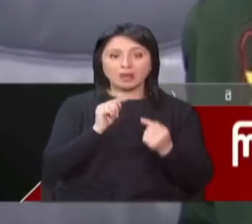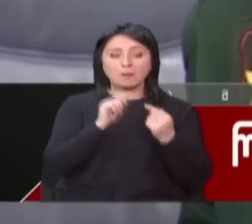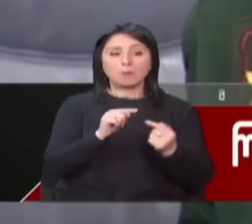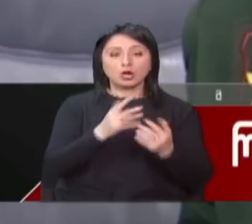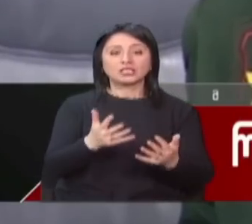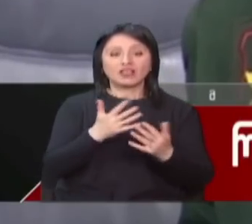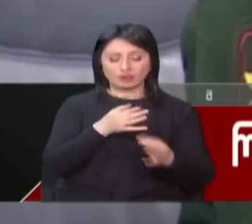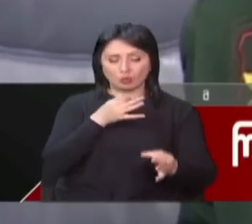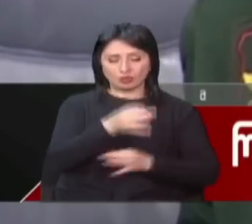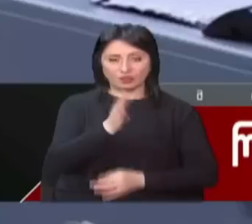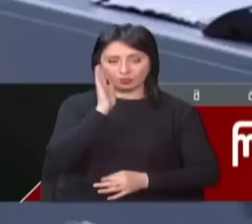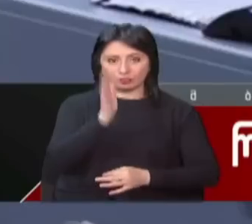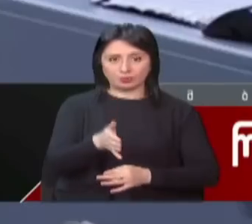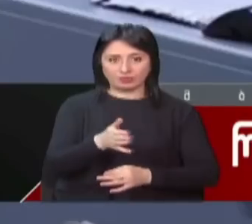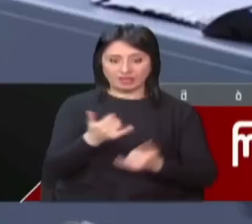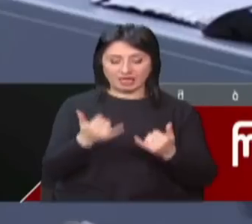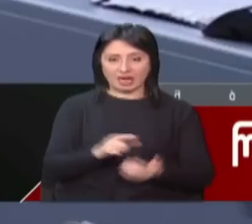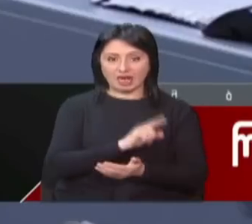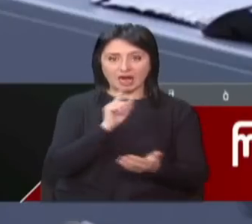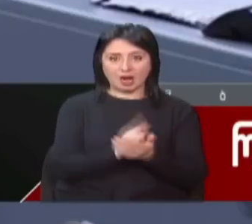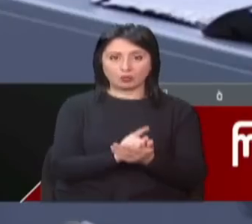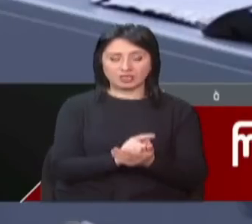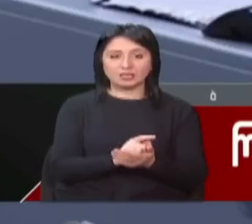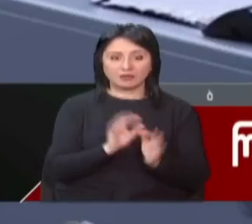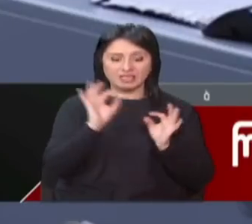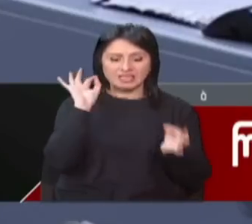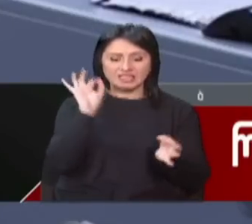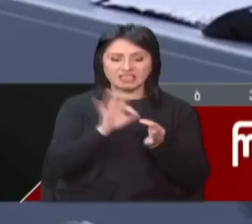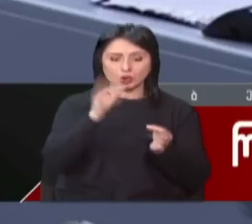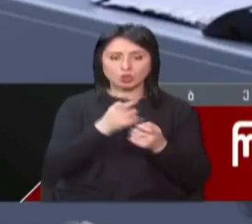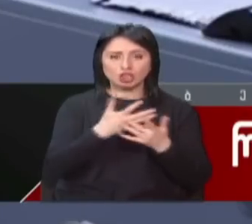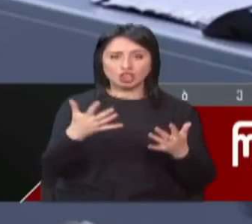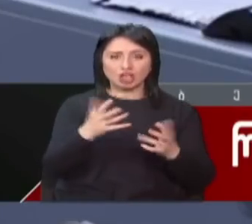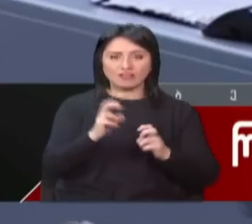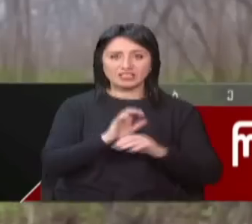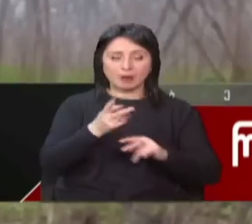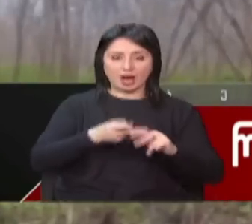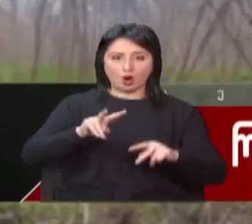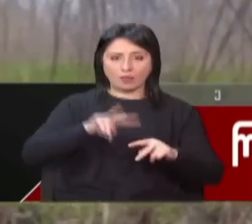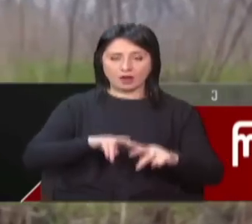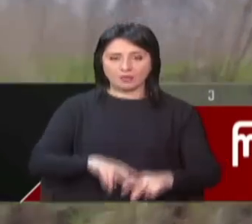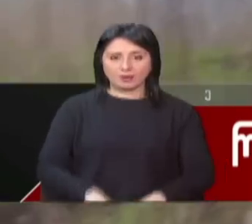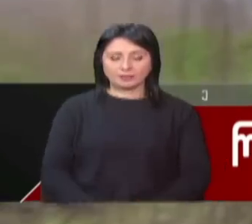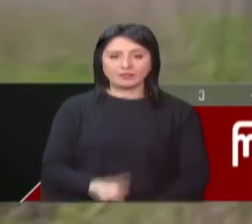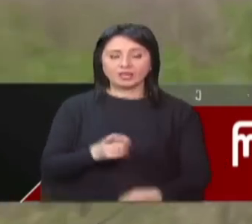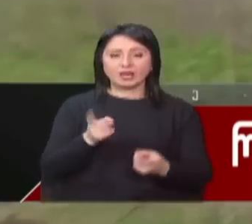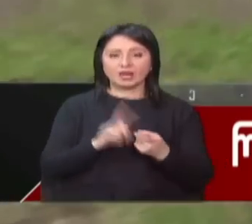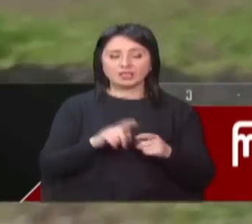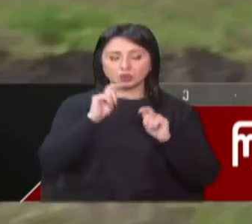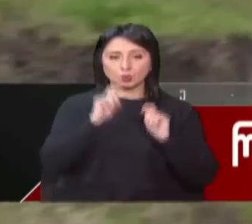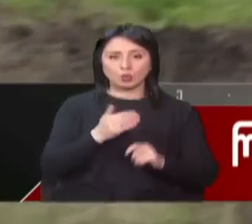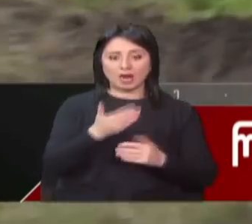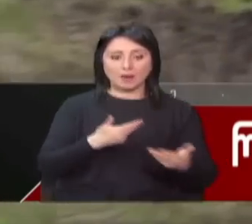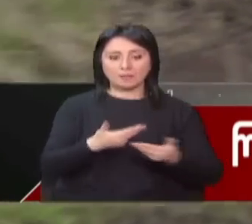მოწინააღმდეგის ეფექტური განადგურებისთვის. ახლა აუცილებელია მაღალი სიზუსტის შეერაღების წარმოების გაორმაგება. Რაც შეეხება